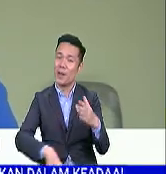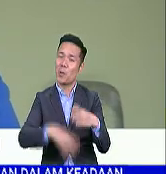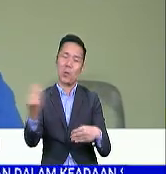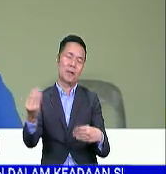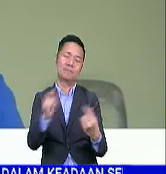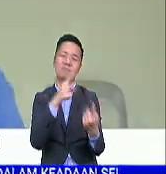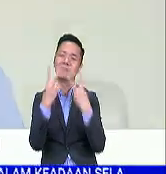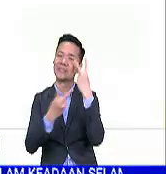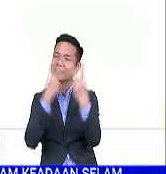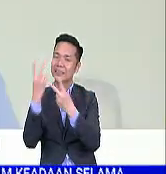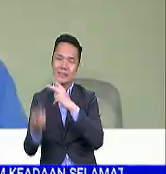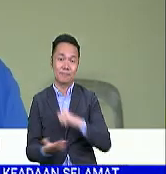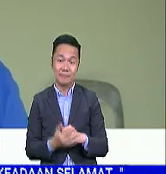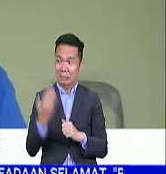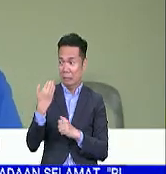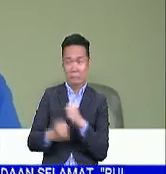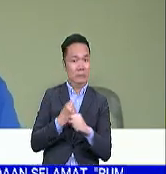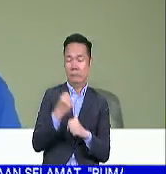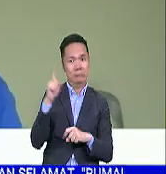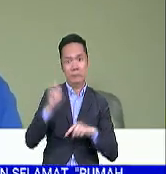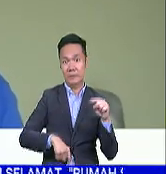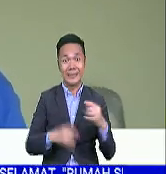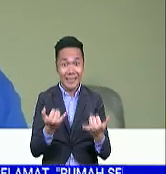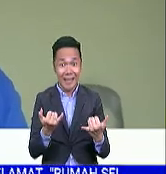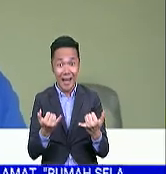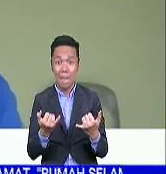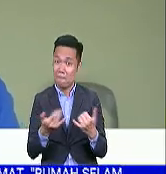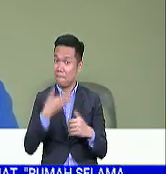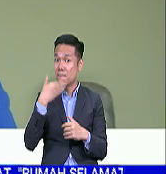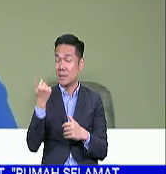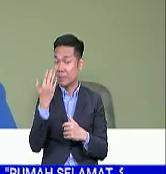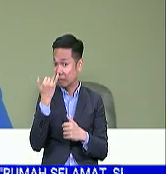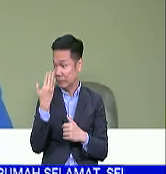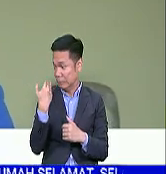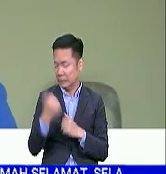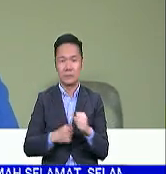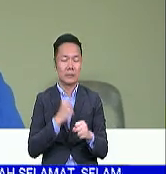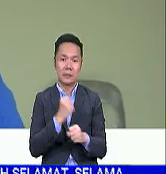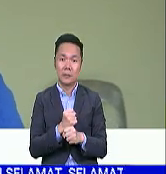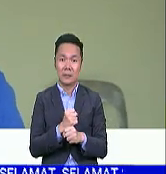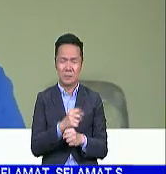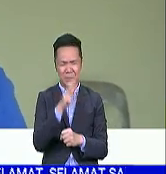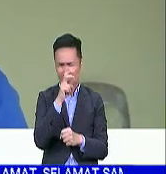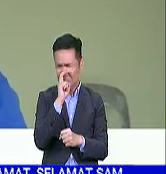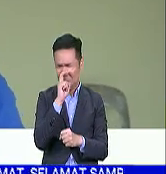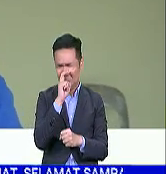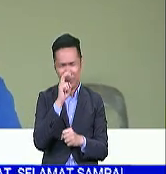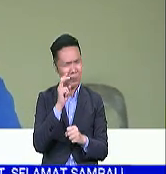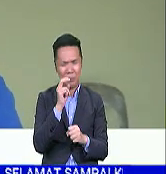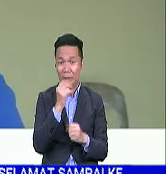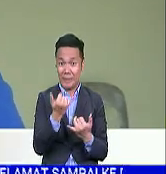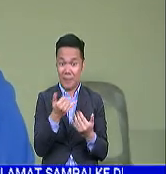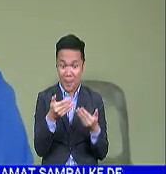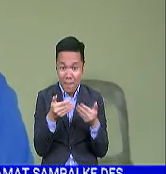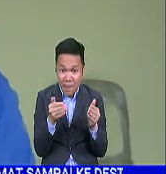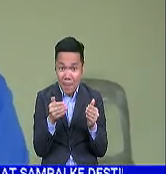sama tahun lalu. Tahun ini ada bagus sikit lah sebab tahun dulu SOP nak ketat nak. Tapi ini ada longgar